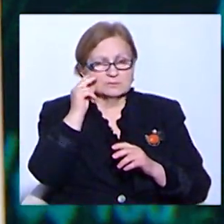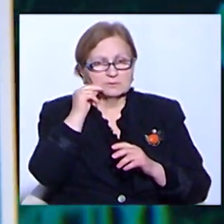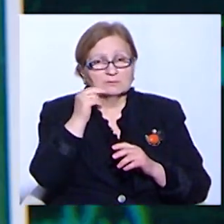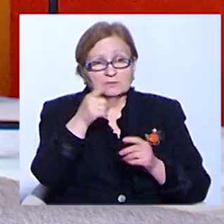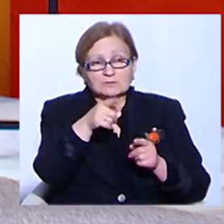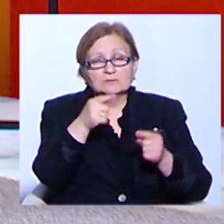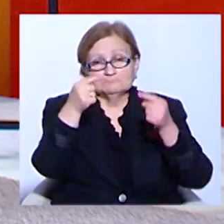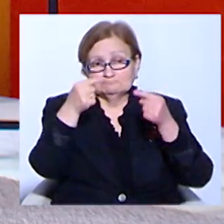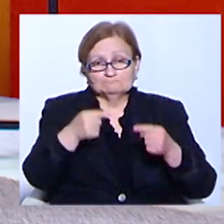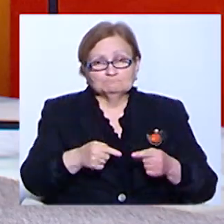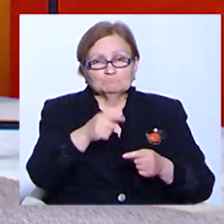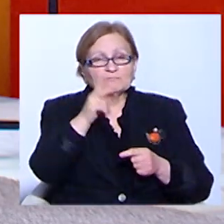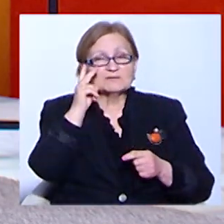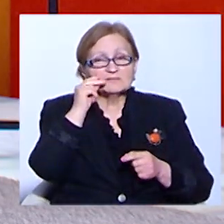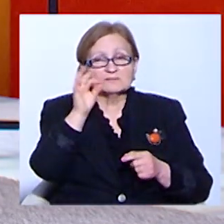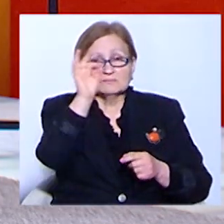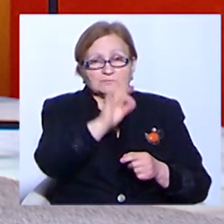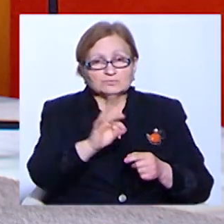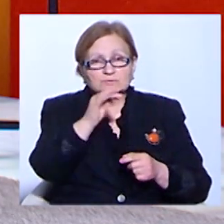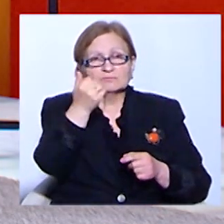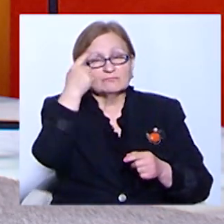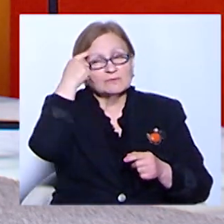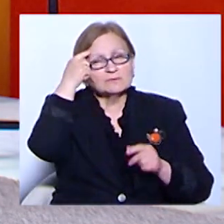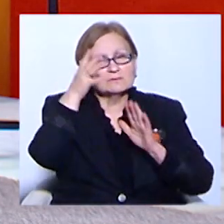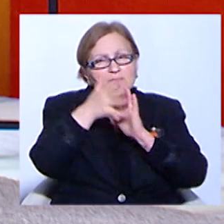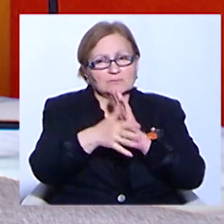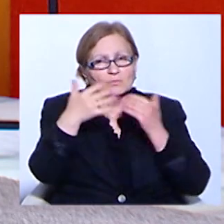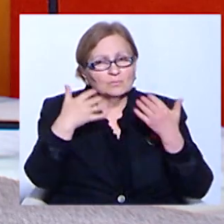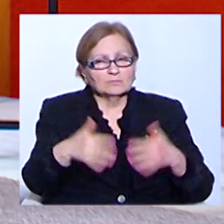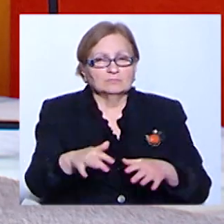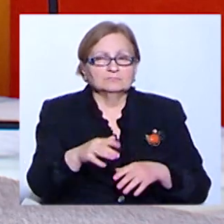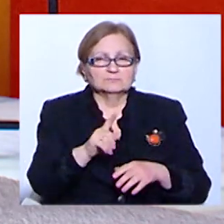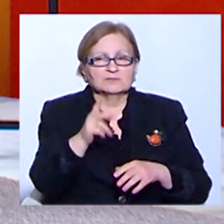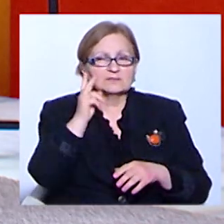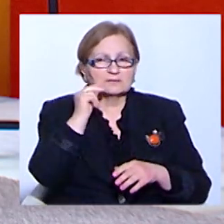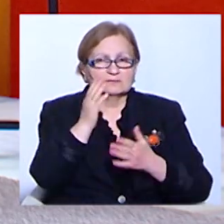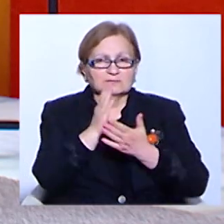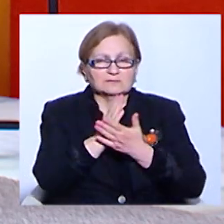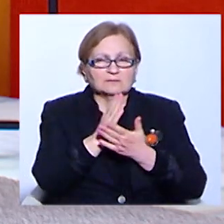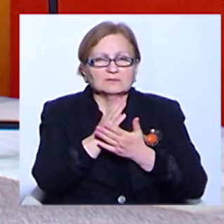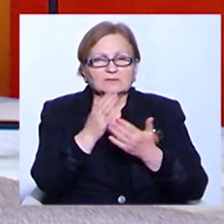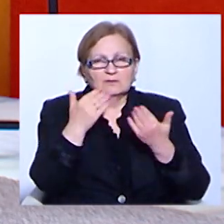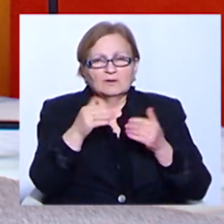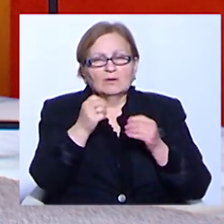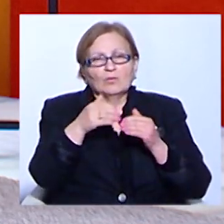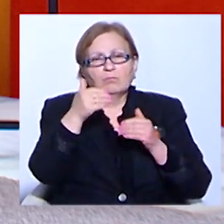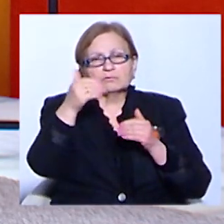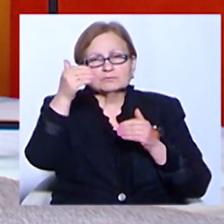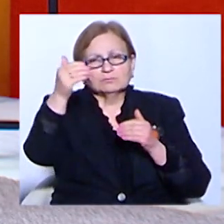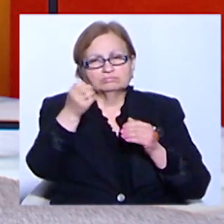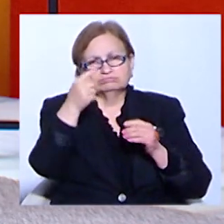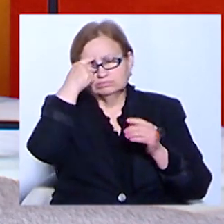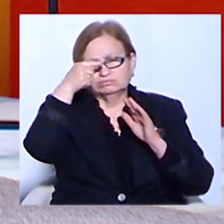შესაბამისად, აი თქვენი ცოდნა რიცხვებზე, თითქოს ამაზე მარტივი რა შეიძლება იყოს, ხო, მათემატიკაში რიცხვე, რიცხვების ცნებას პრინციპში უფრო და უფრო ღრმავდებოდა